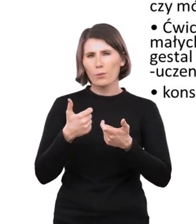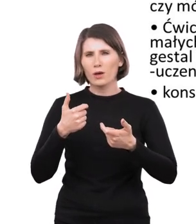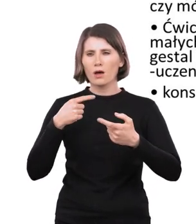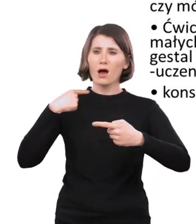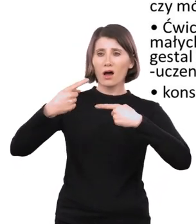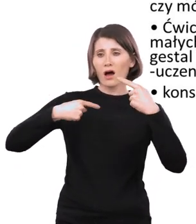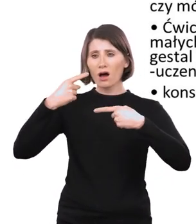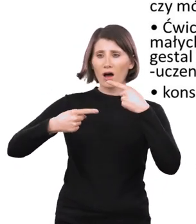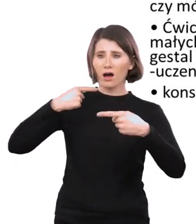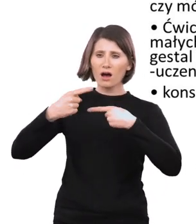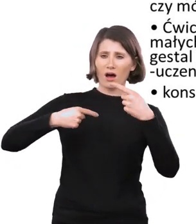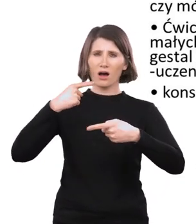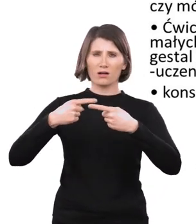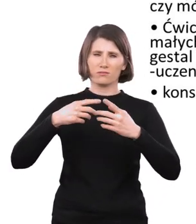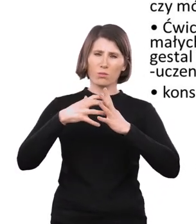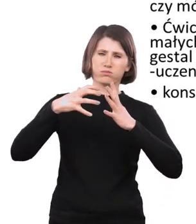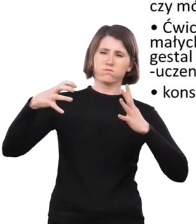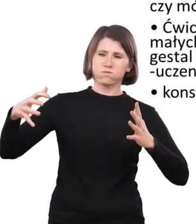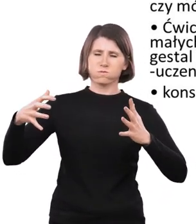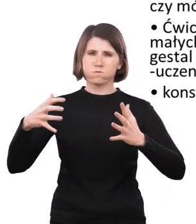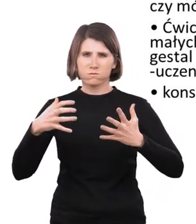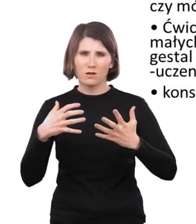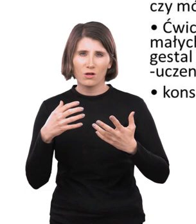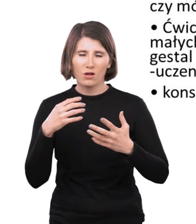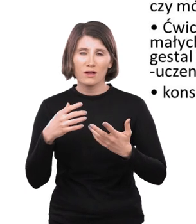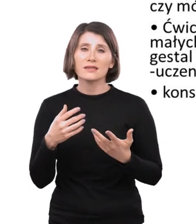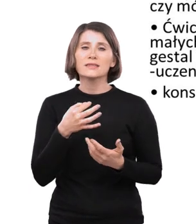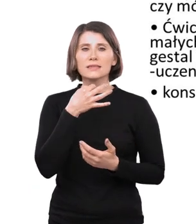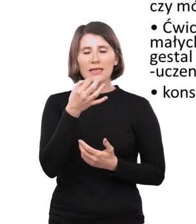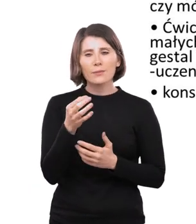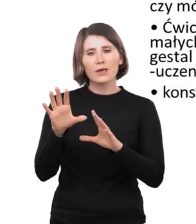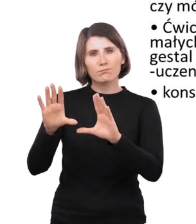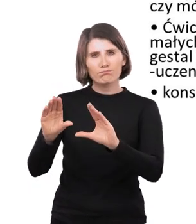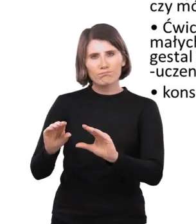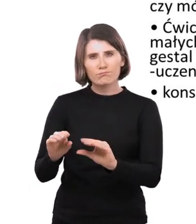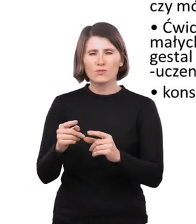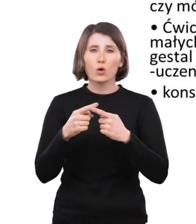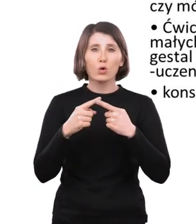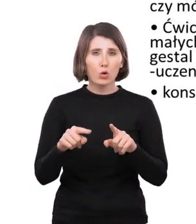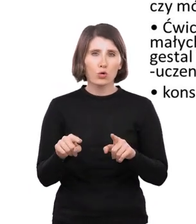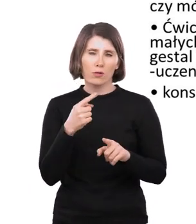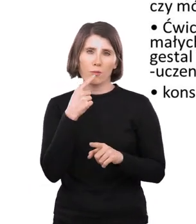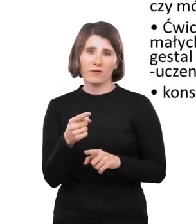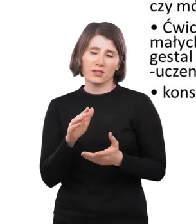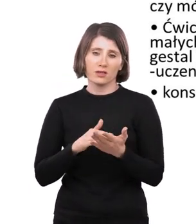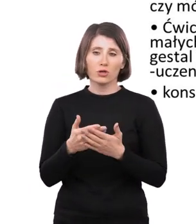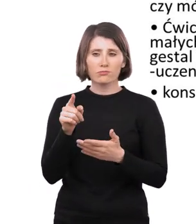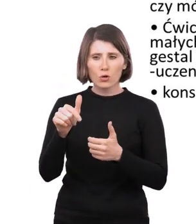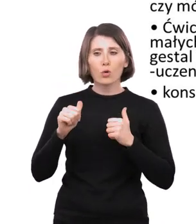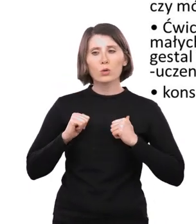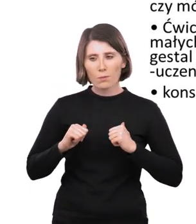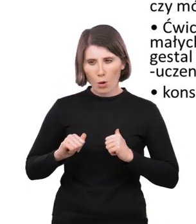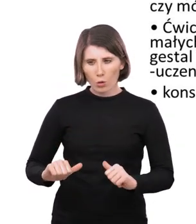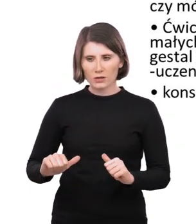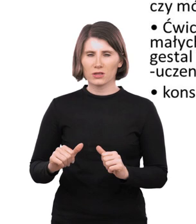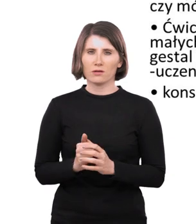używać zbyt dużo słów. Starajmy się opanować go krótkimi komunikatami, uspokój się, a potem wrócić do rozmowy, jak już się